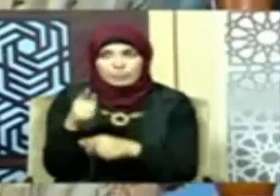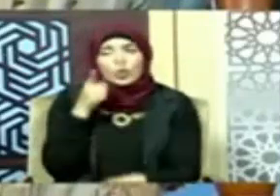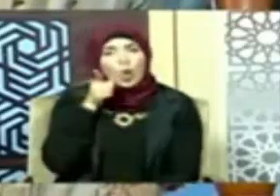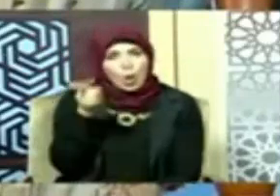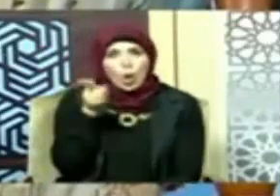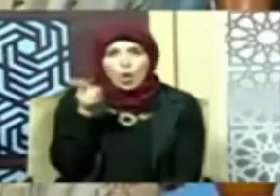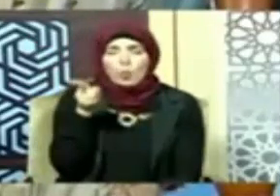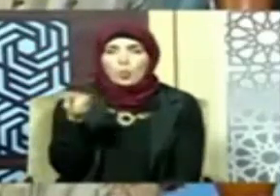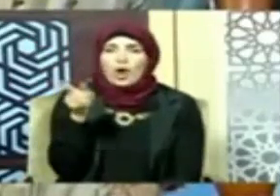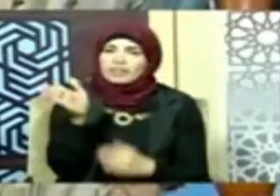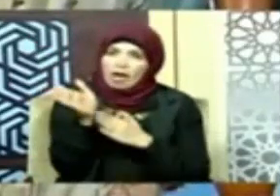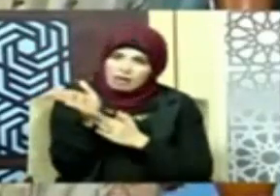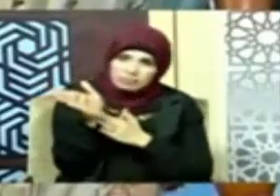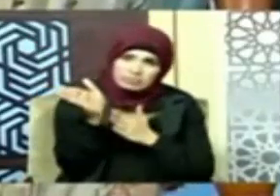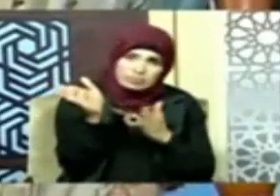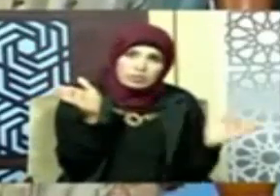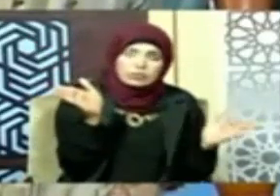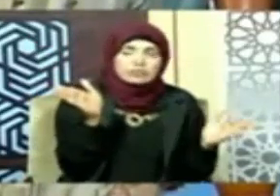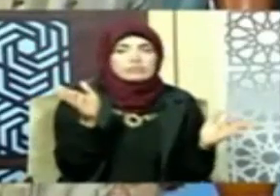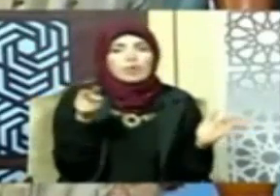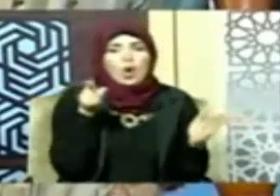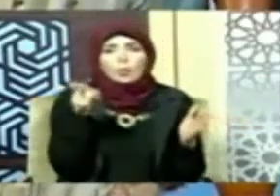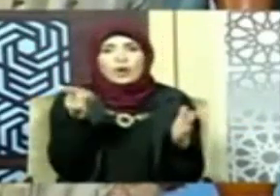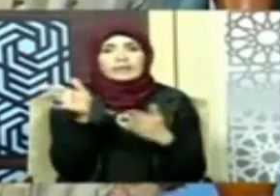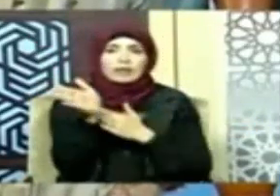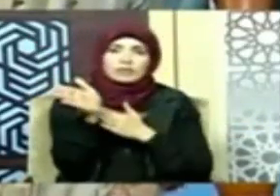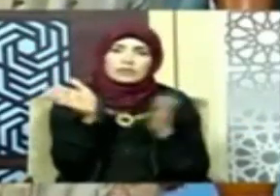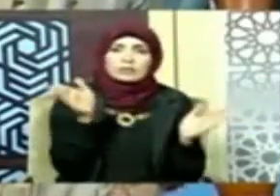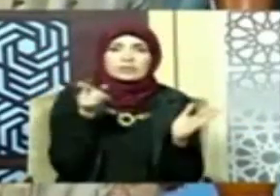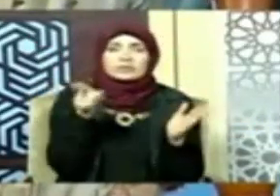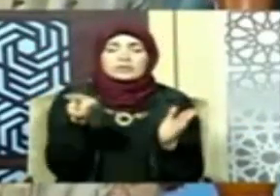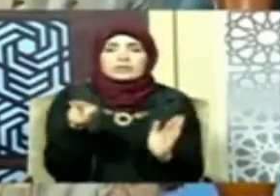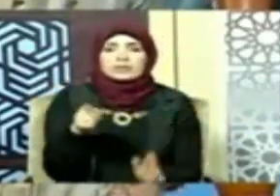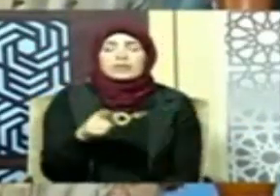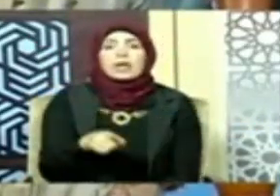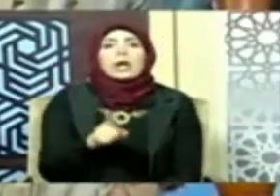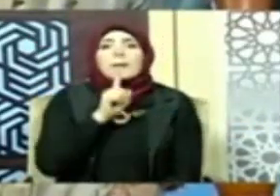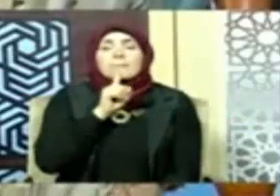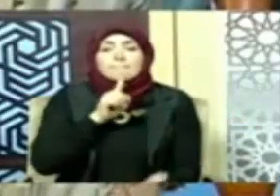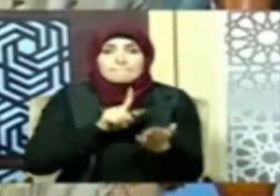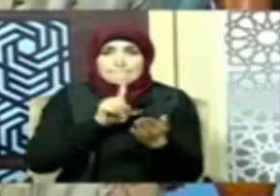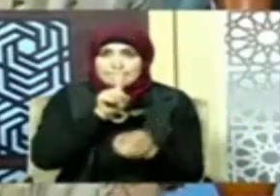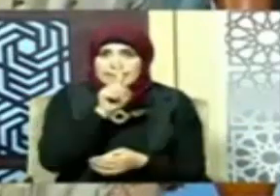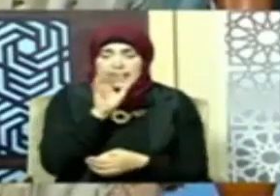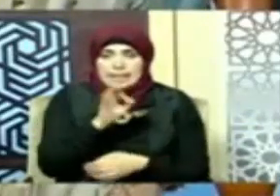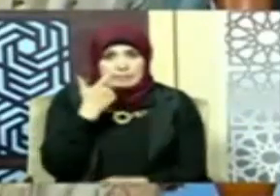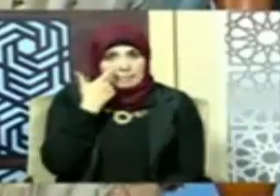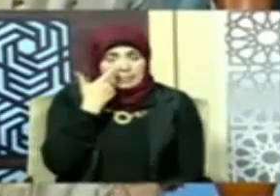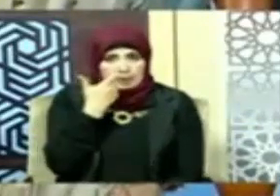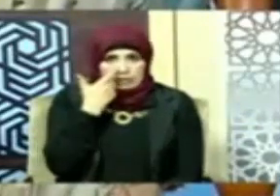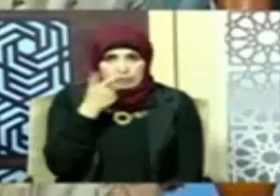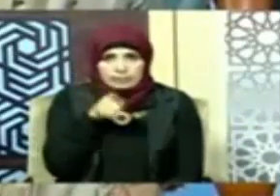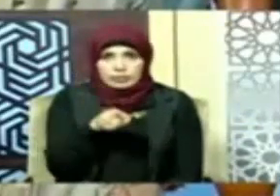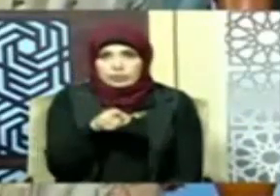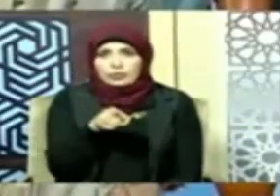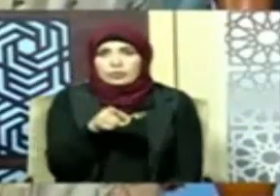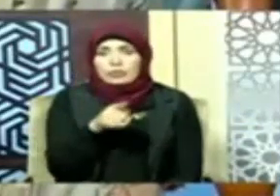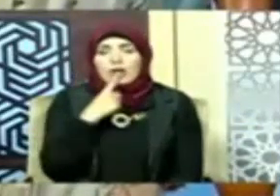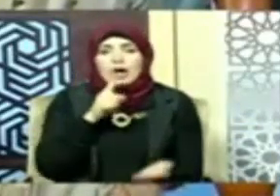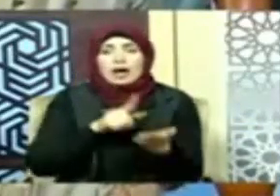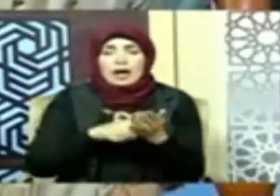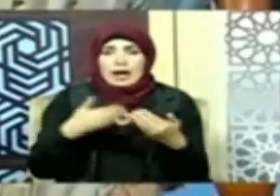فهذا يصد عن سبيل الله. ومما يجب أن نتنبه له